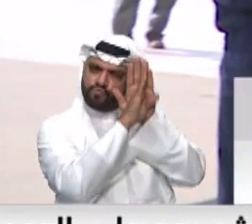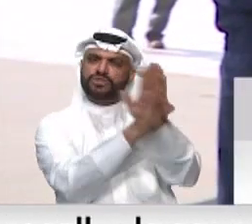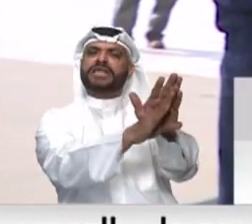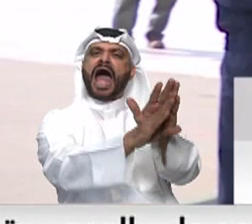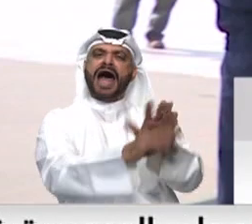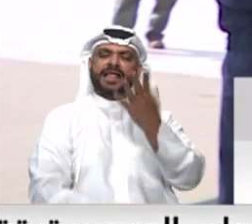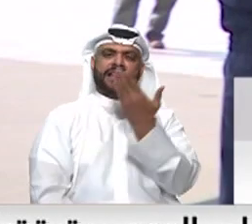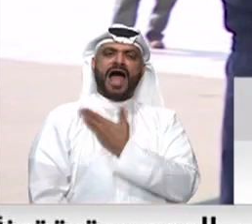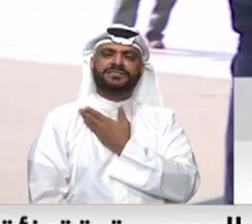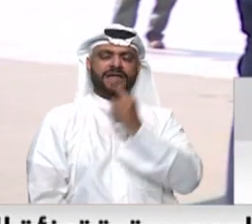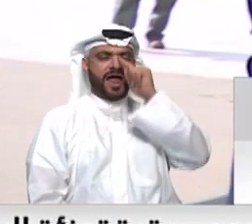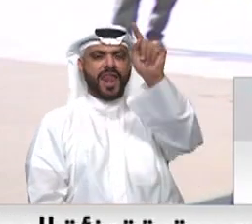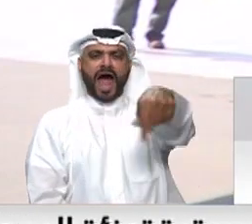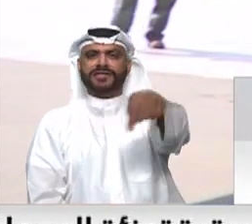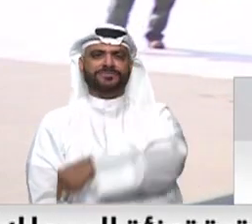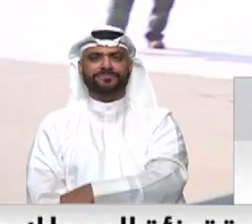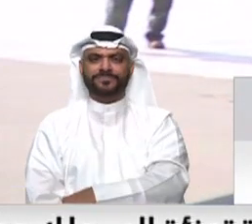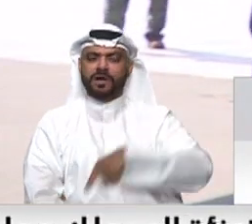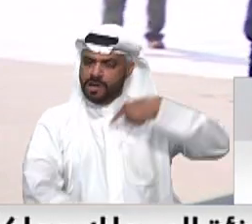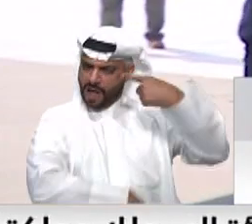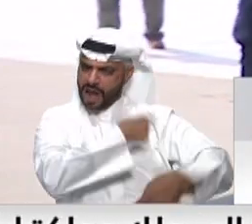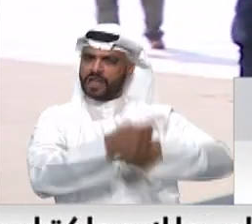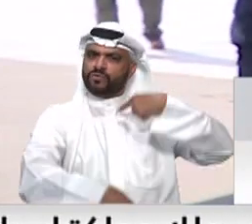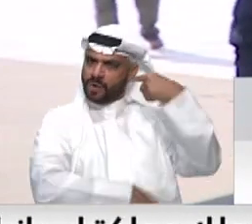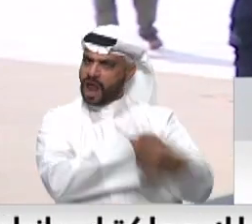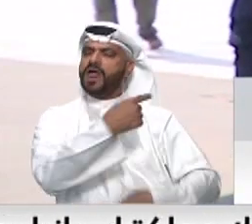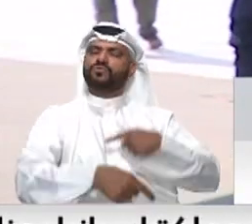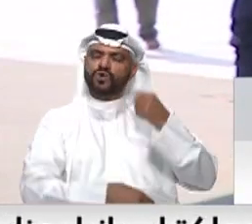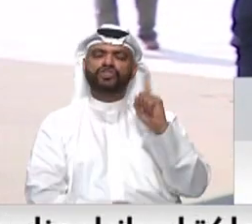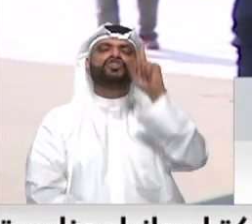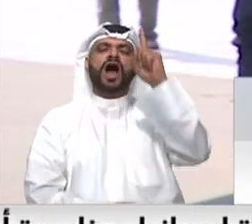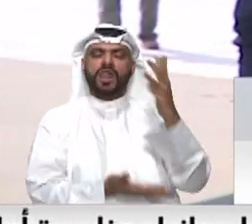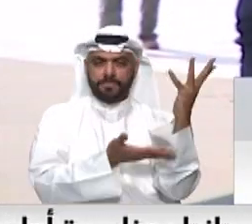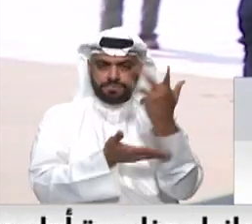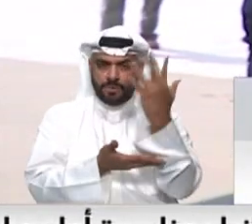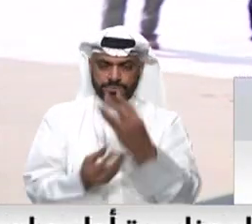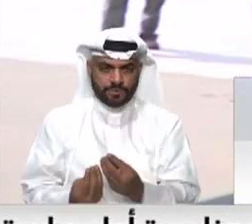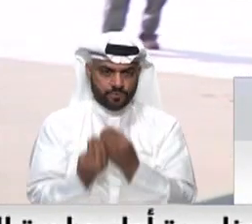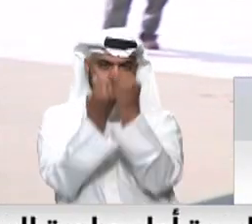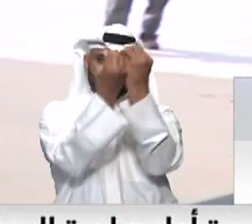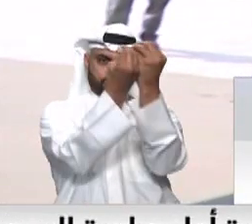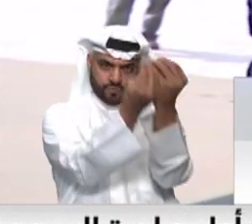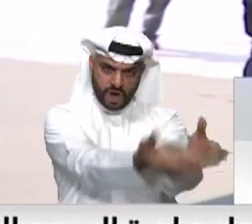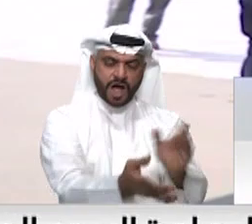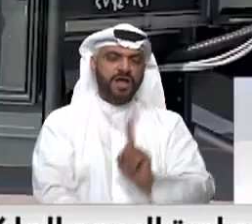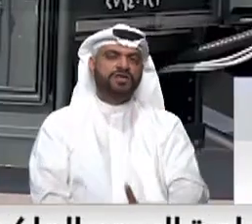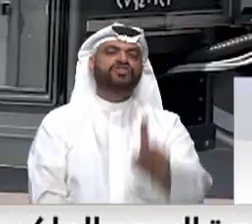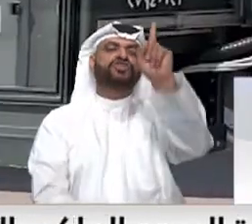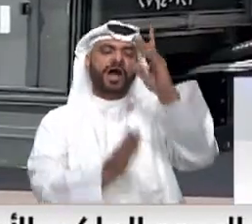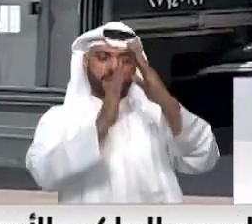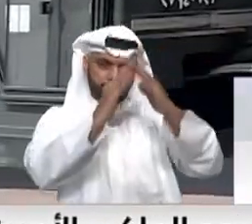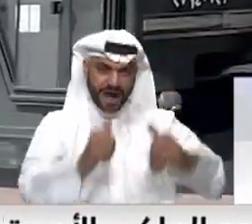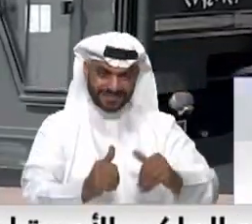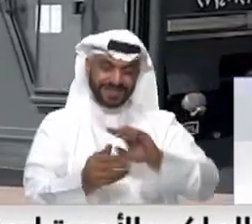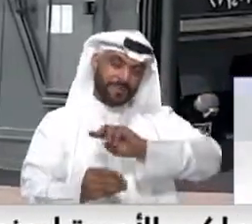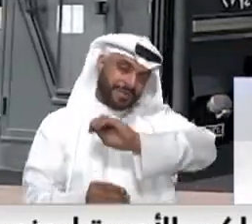الكويتية ولله الحمد من أول المساعدات اللي تم وصولها إلى جمهورية مصر وإلى داخل غزة.